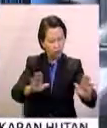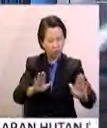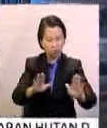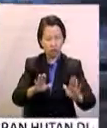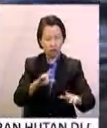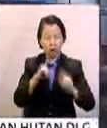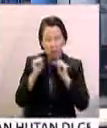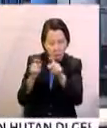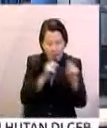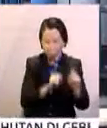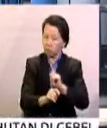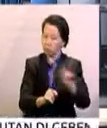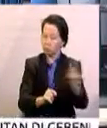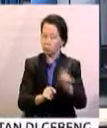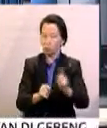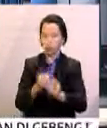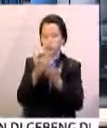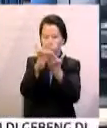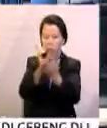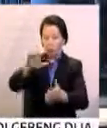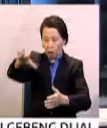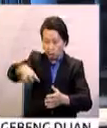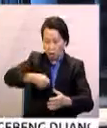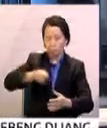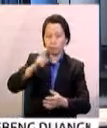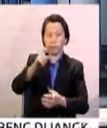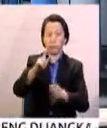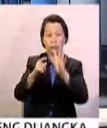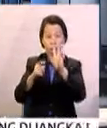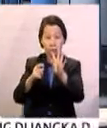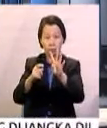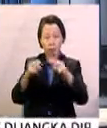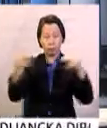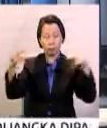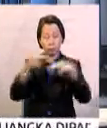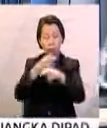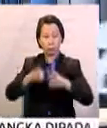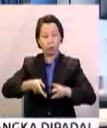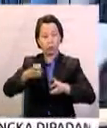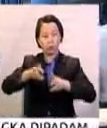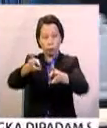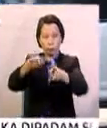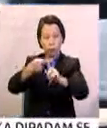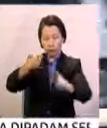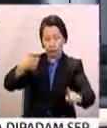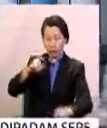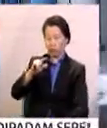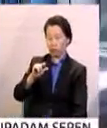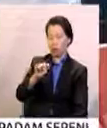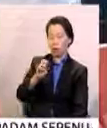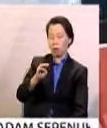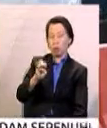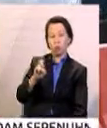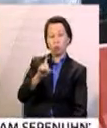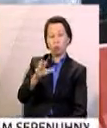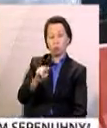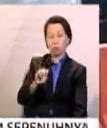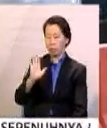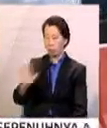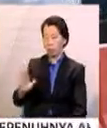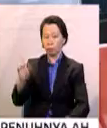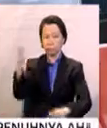sebarang spekulasi berhubung cadangan pengambil alihan 4 lebuh raya daripada Gamuda. Terdahulu, beliau menyempurnakan majlis